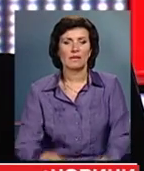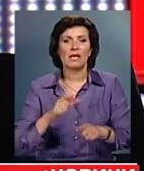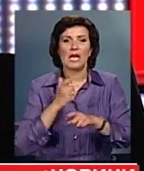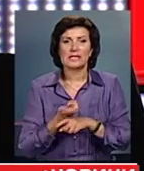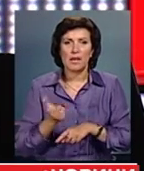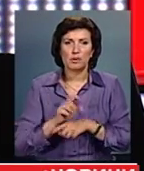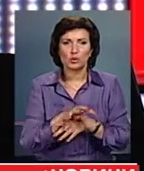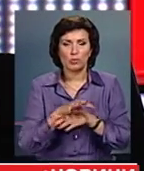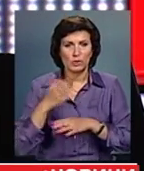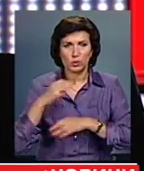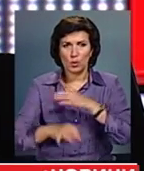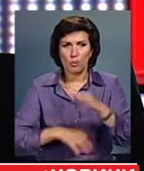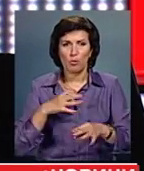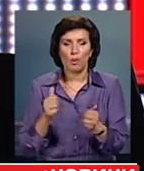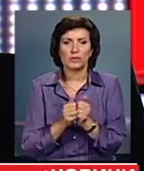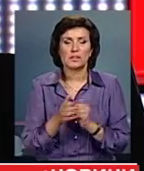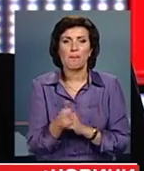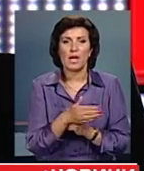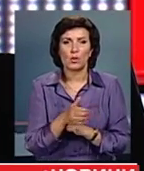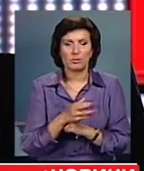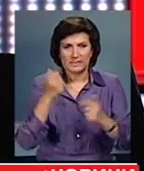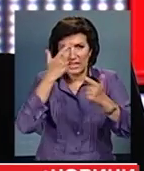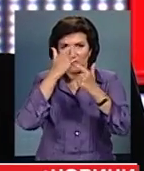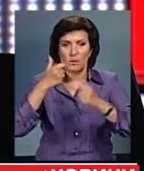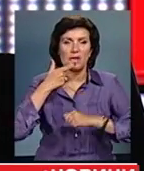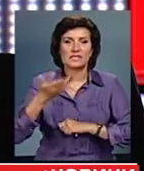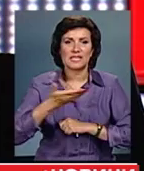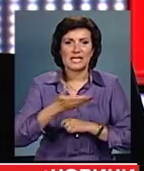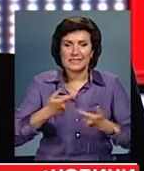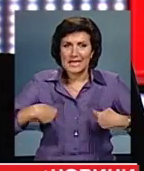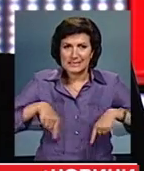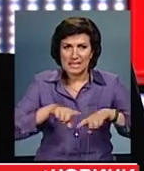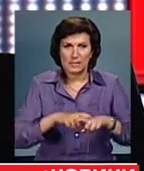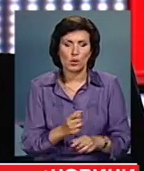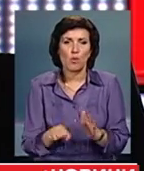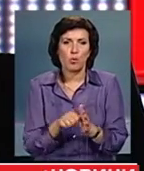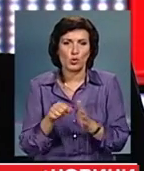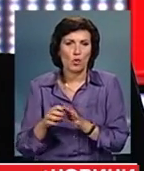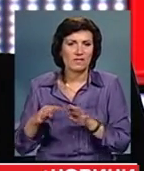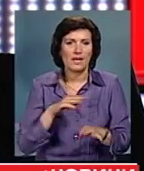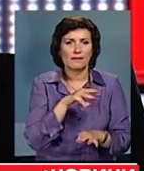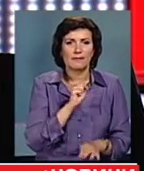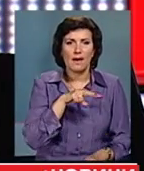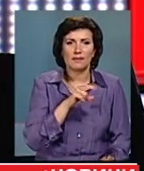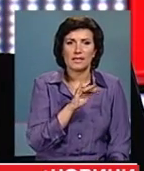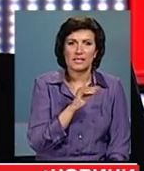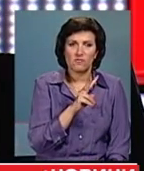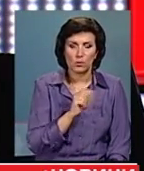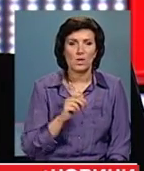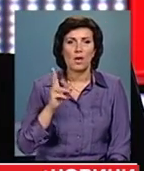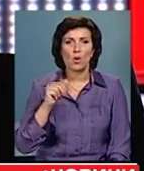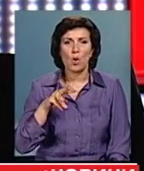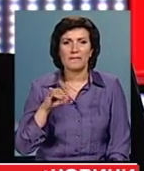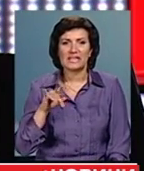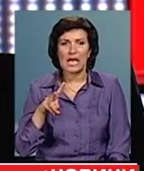Найбільше обстрілів минулої доби було поблизу Маріуполя. За інформацією речника сектору, бойовики атакували Талаківку та Комінтернове, стріляли